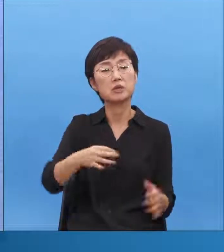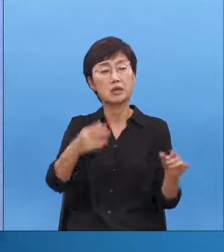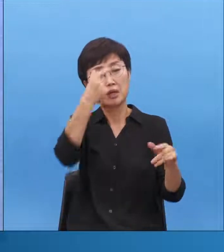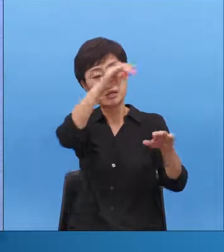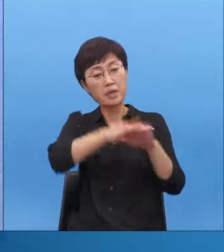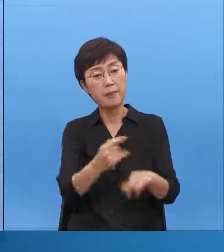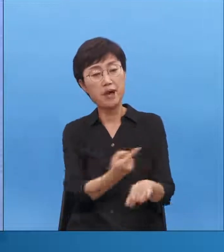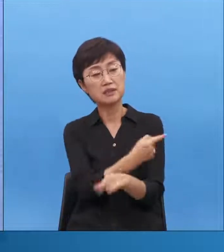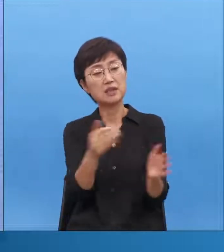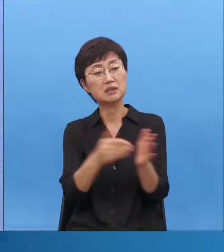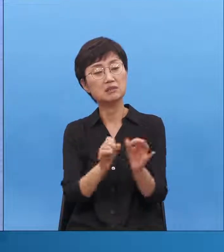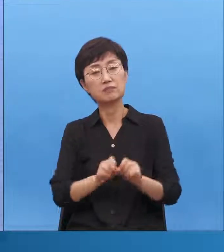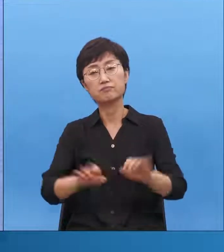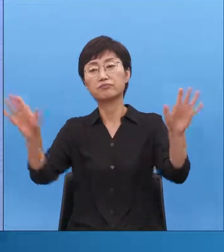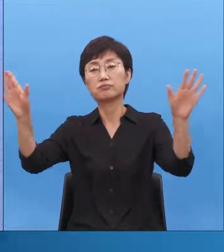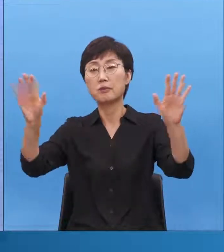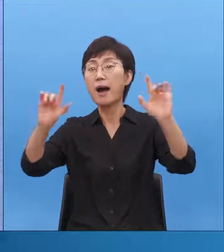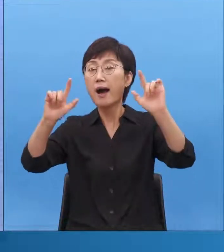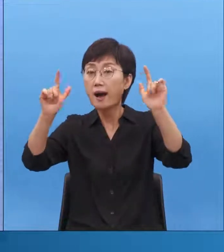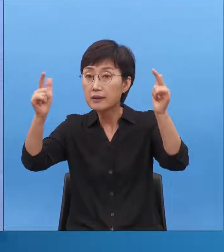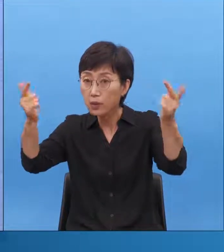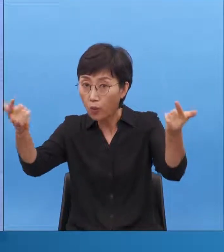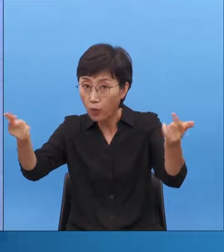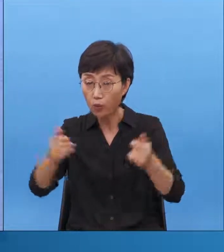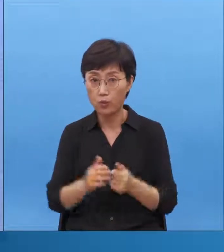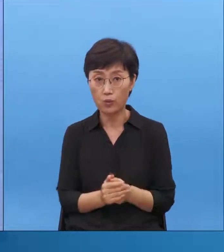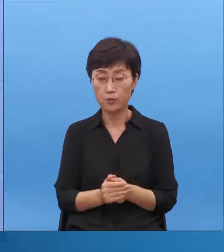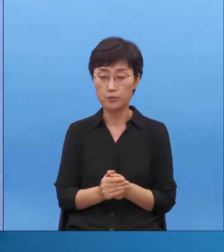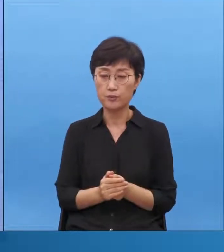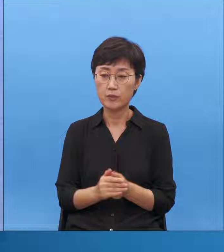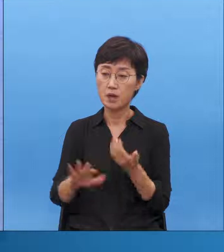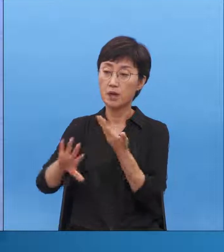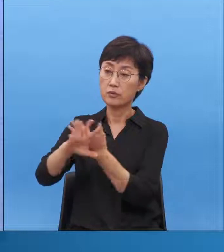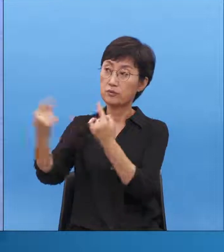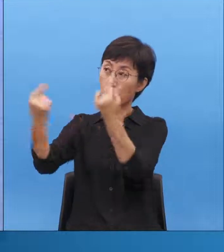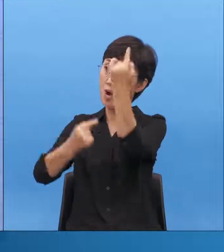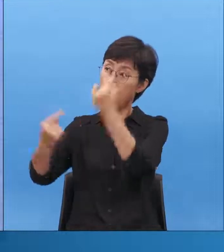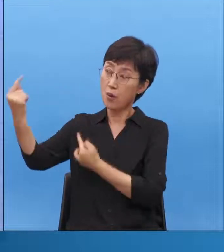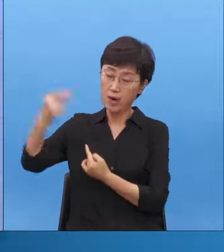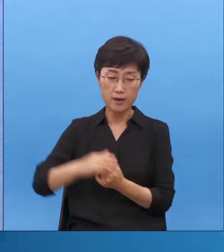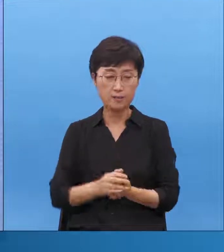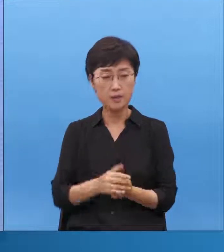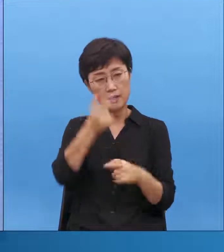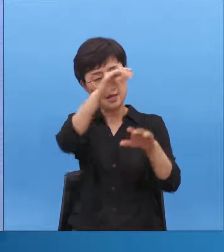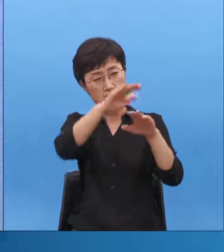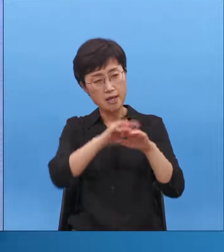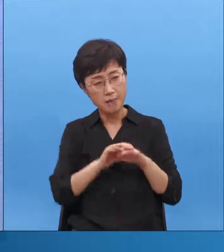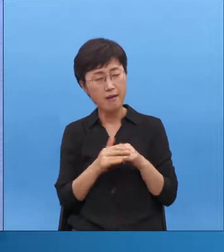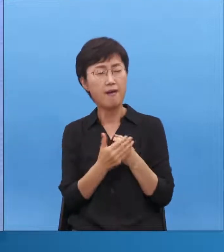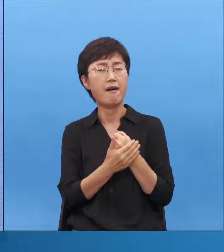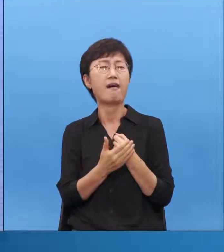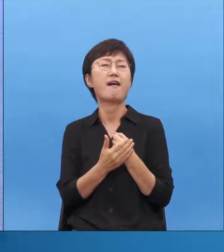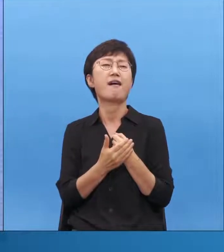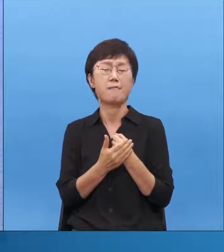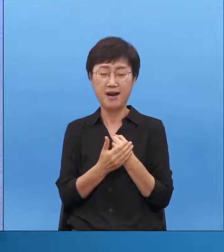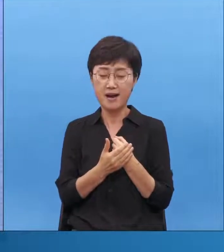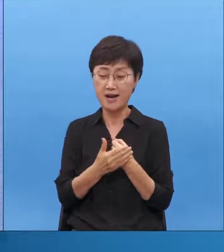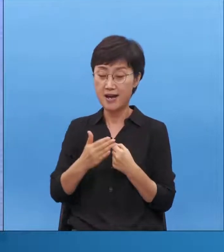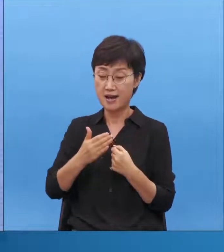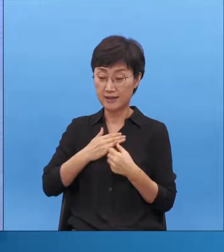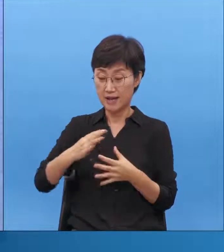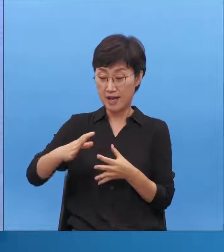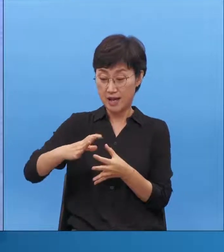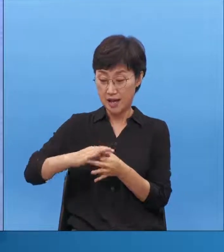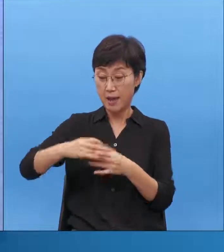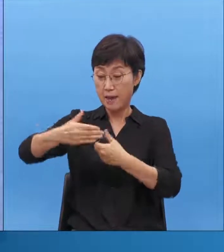마음대로 할 수 있는 24가 있는 교회. A church of 24 hours where multi-ethnic 무슨 말 doesn't just 알겠죠? sit here, give worship and go home, but they can have a 그런 게 아직 key 없어요. to